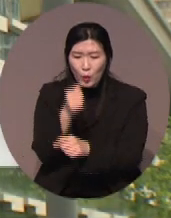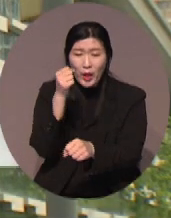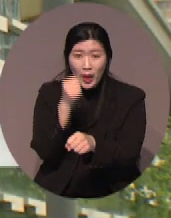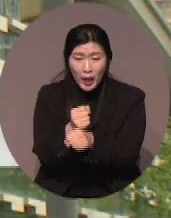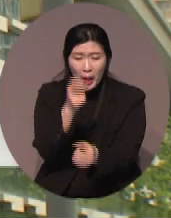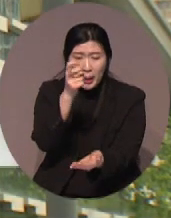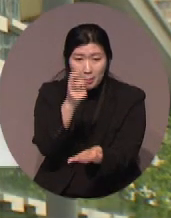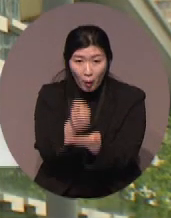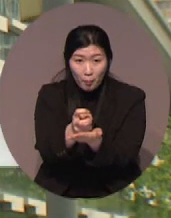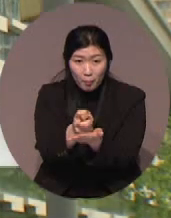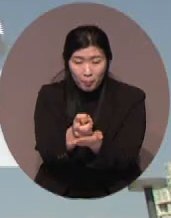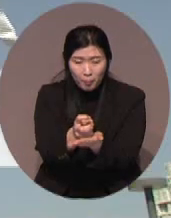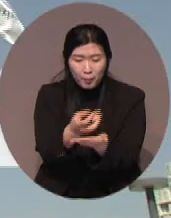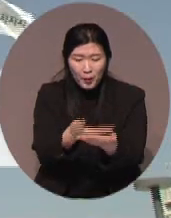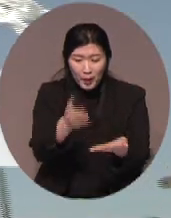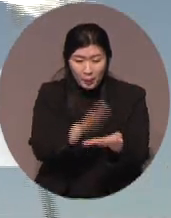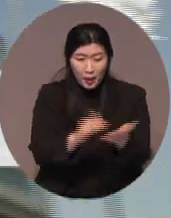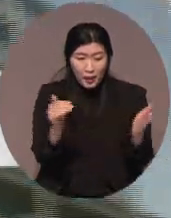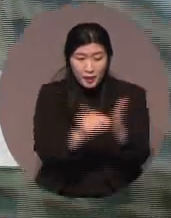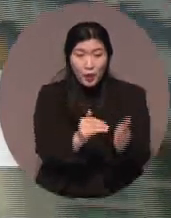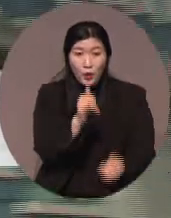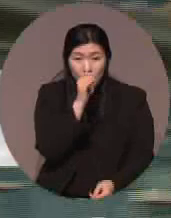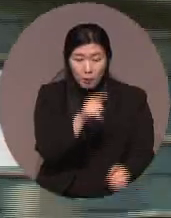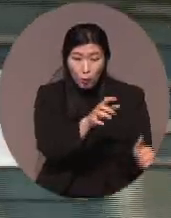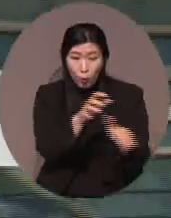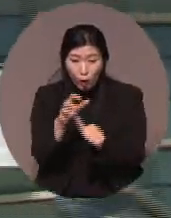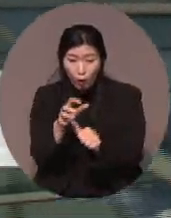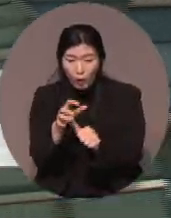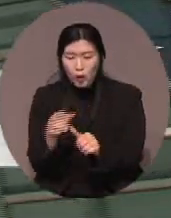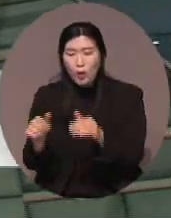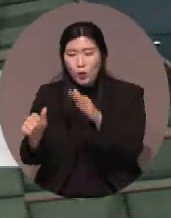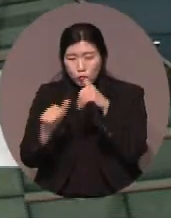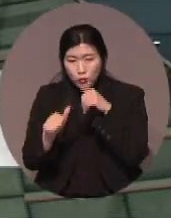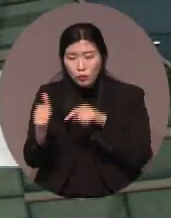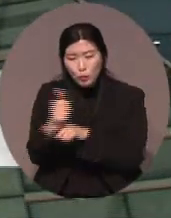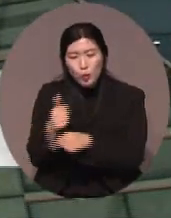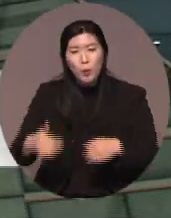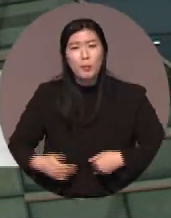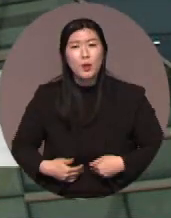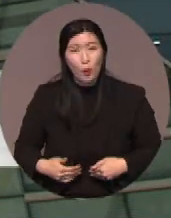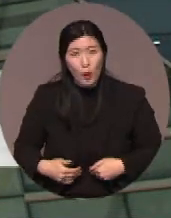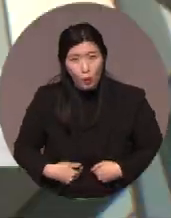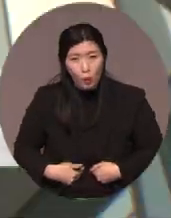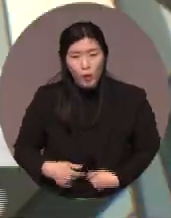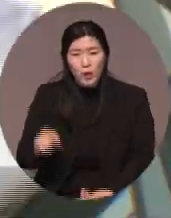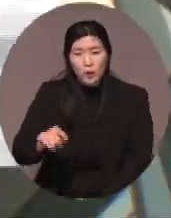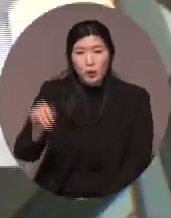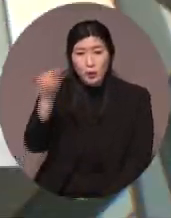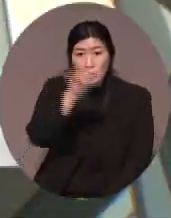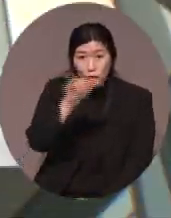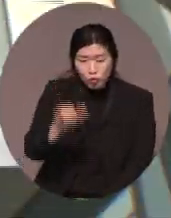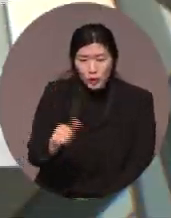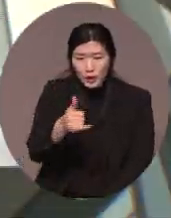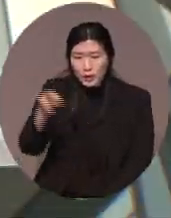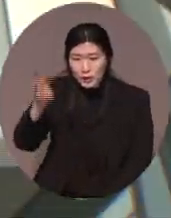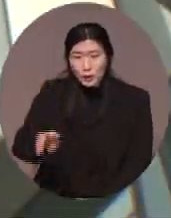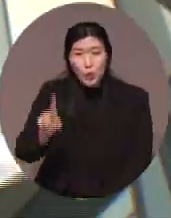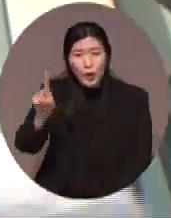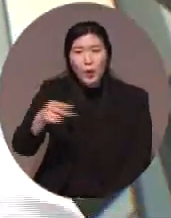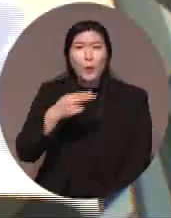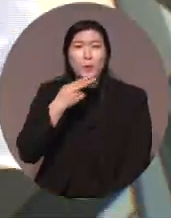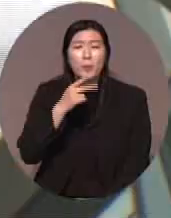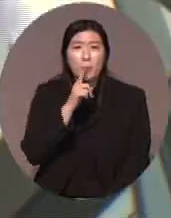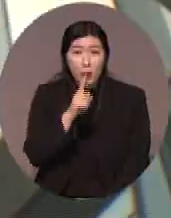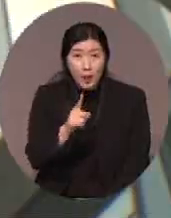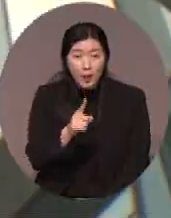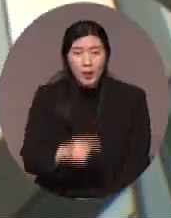확대한 지방자치법 일부 개정안이 제정돼 근거법령이 마련됐다며 17개 시도 가운데 유일하게 인사청문회 제도가